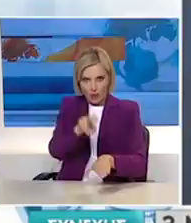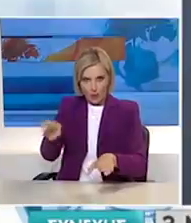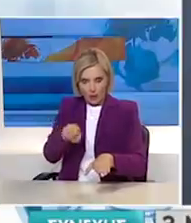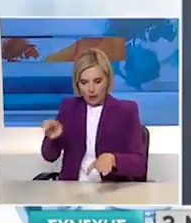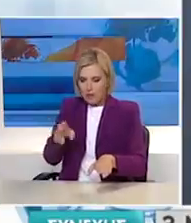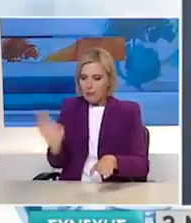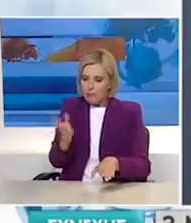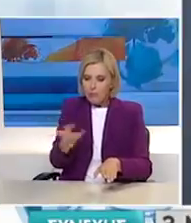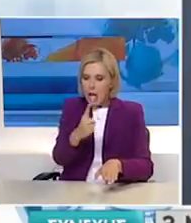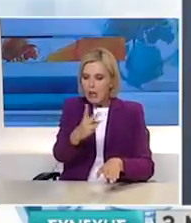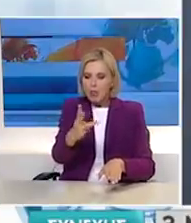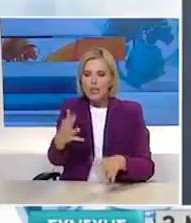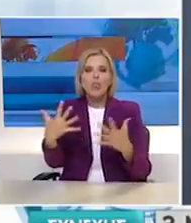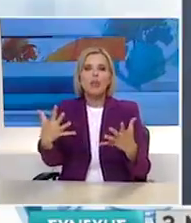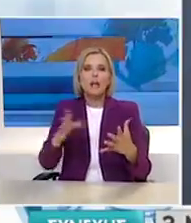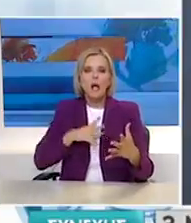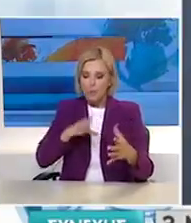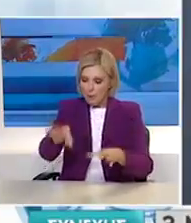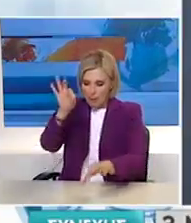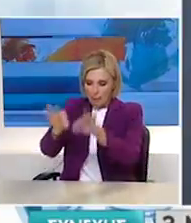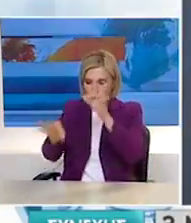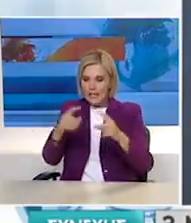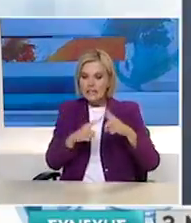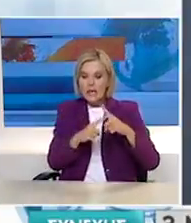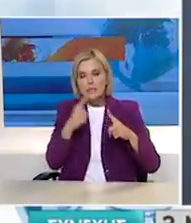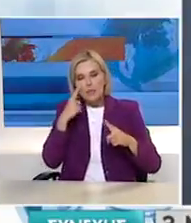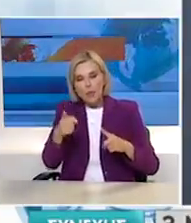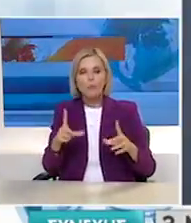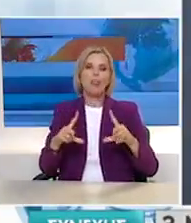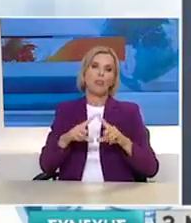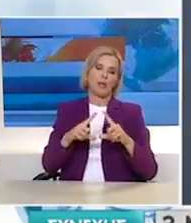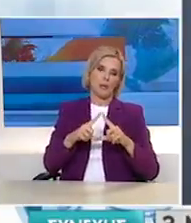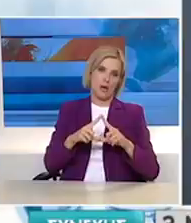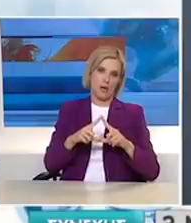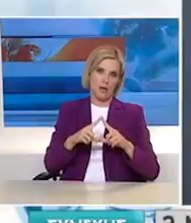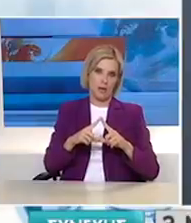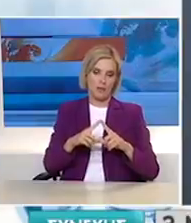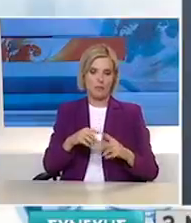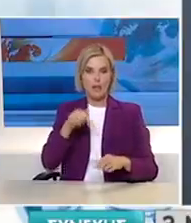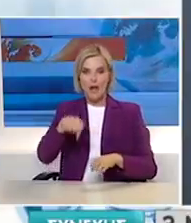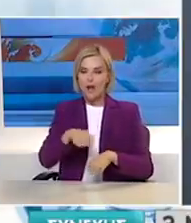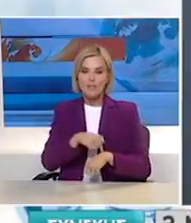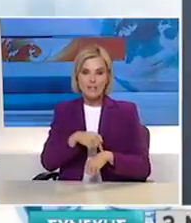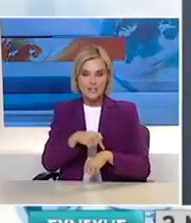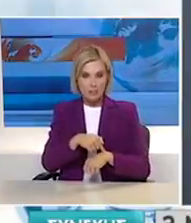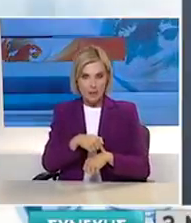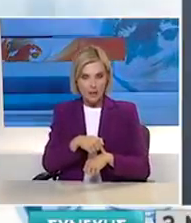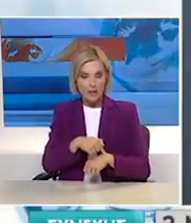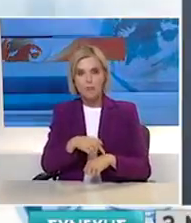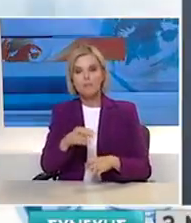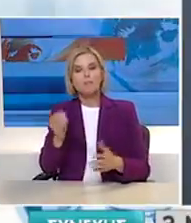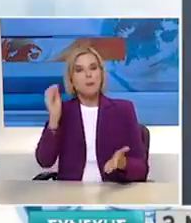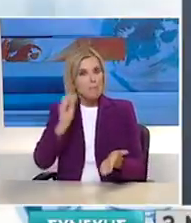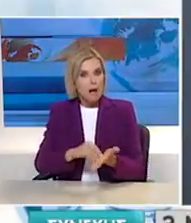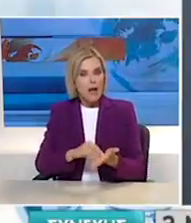της πανδημίας απαγορευόταν η πτήση από τα επίκεντρα της επιδημίας, όπως η επαρχία Χουμπέι στην Κίνα, και μπορεί να το δούμε να συμβαίνει αυτό